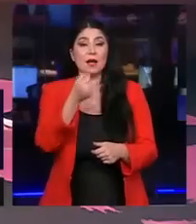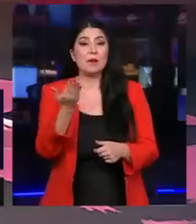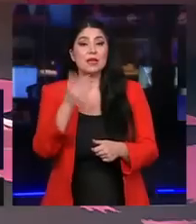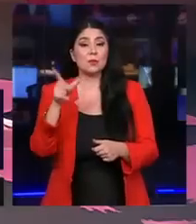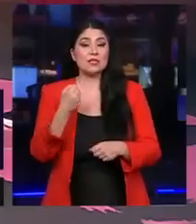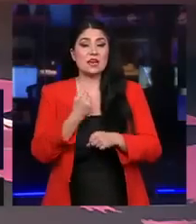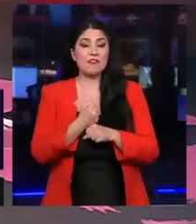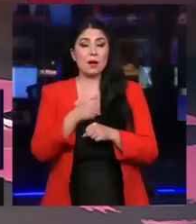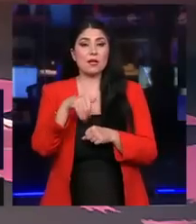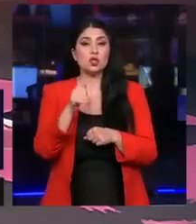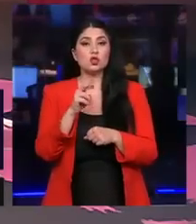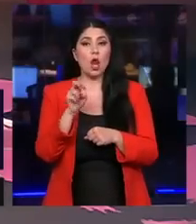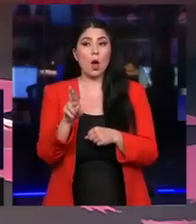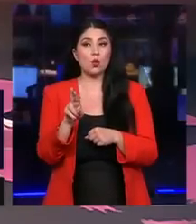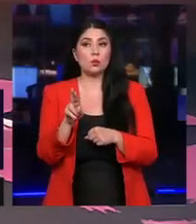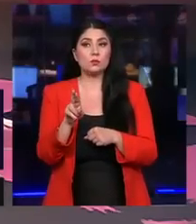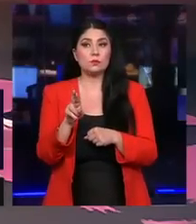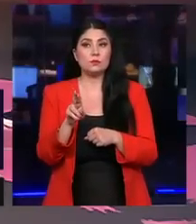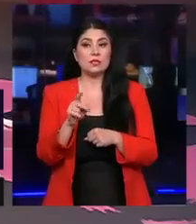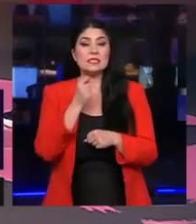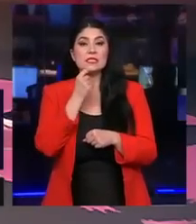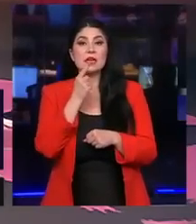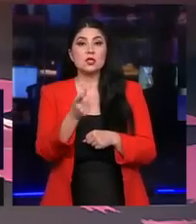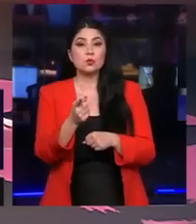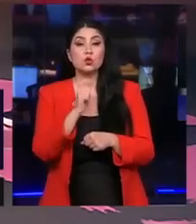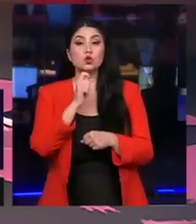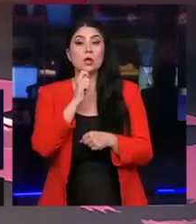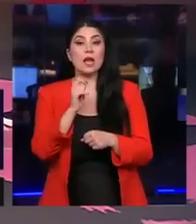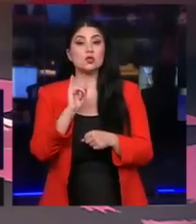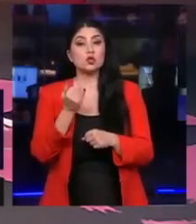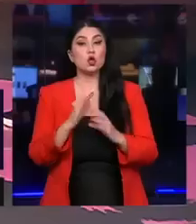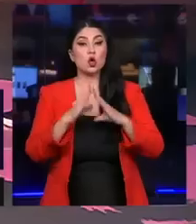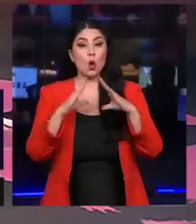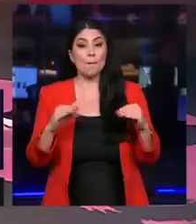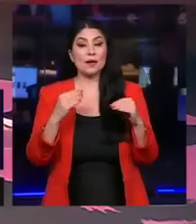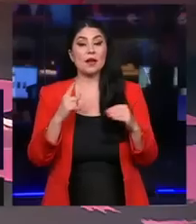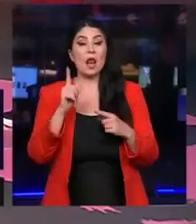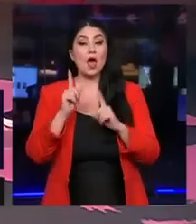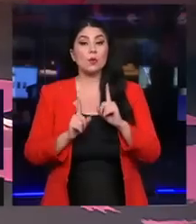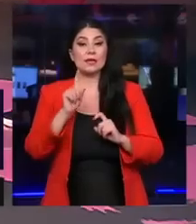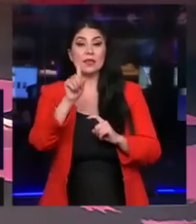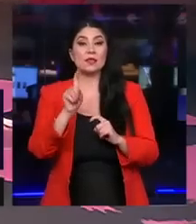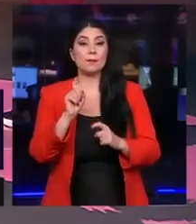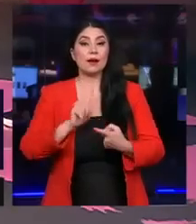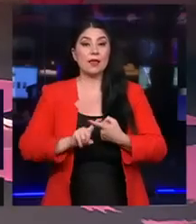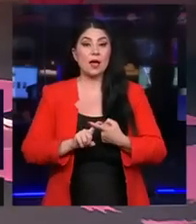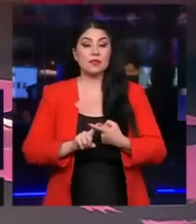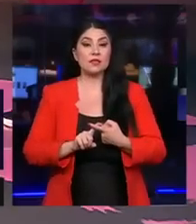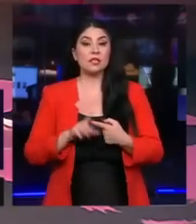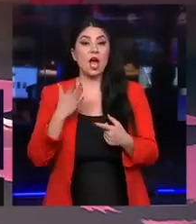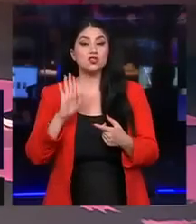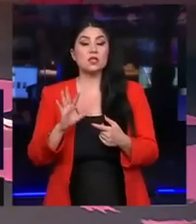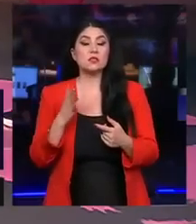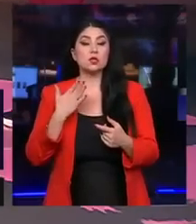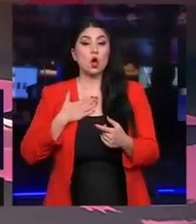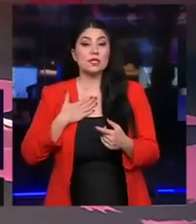trebuia să le facă Marcel Ciolacu, adică acestor să răspundă practic și jurnaliștilor români la niște întrebări legate de această intenție